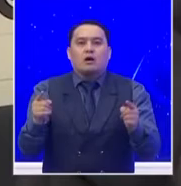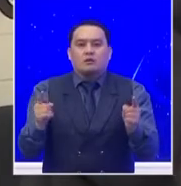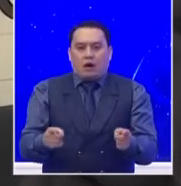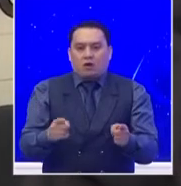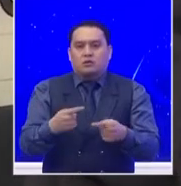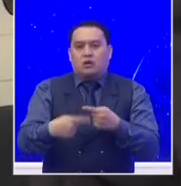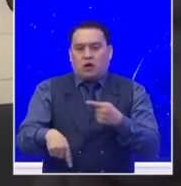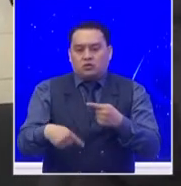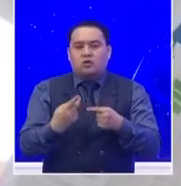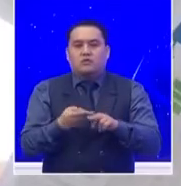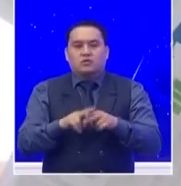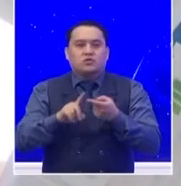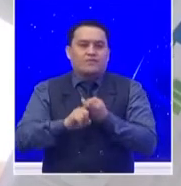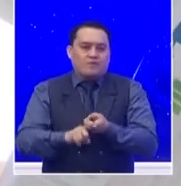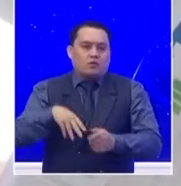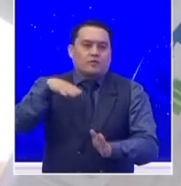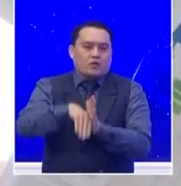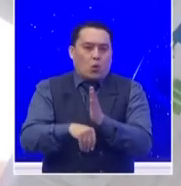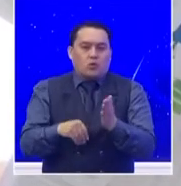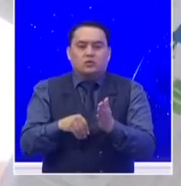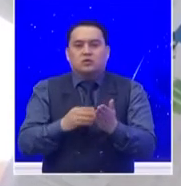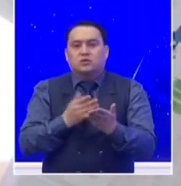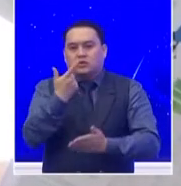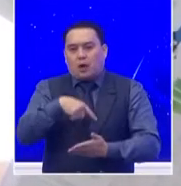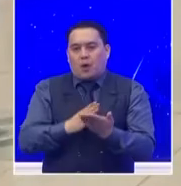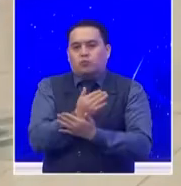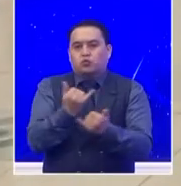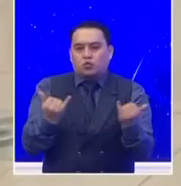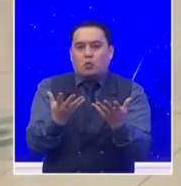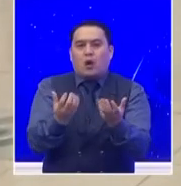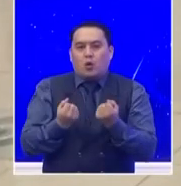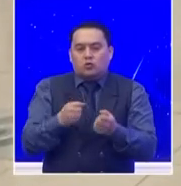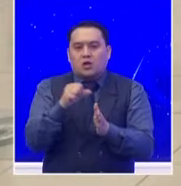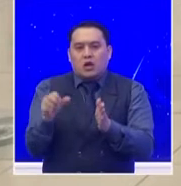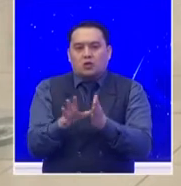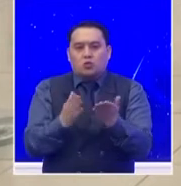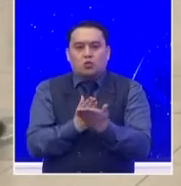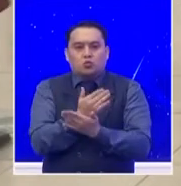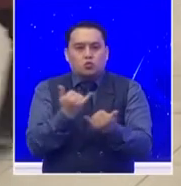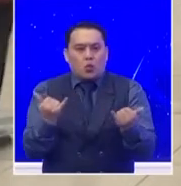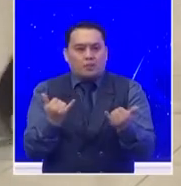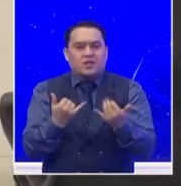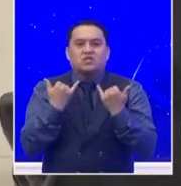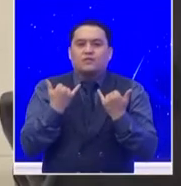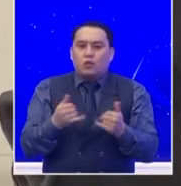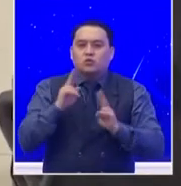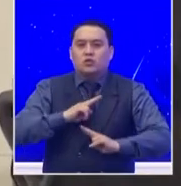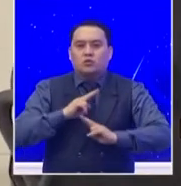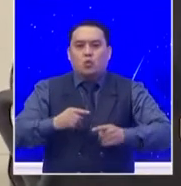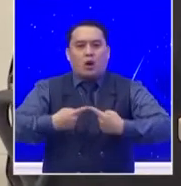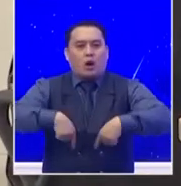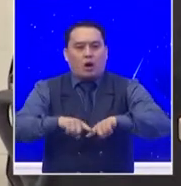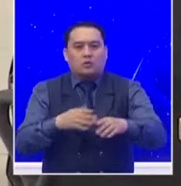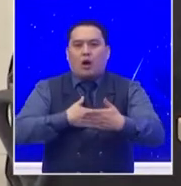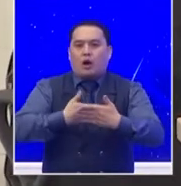его руководителя, связана с внедрением сектора самообслуживания по получению электронных услуг. В настоящее время сотрудники отдела